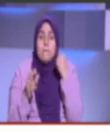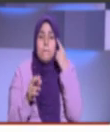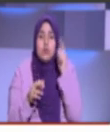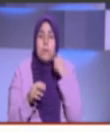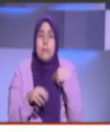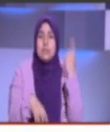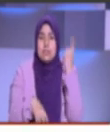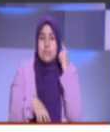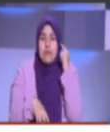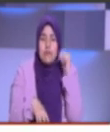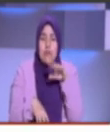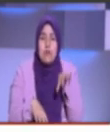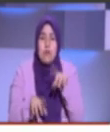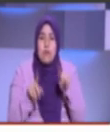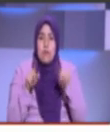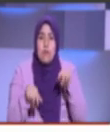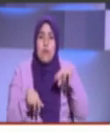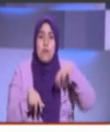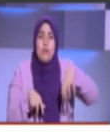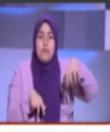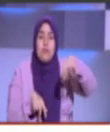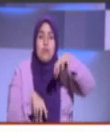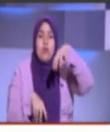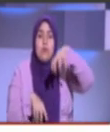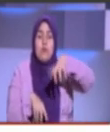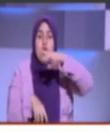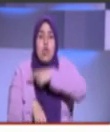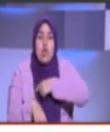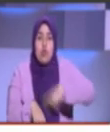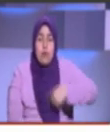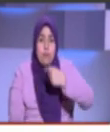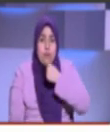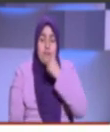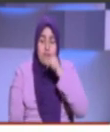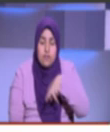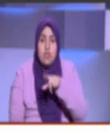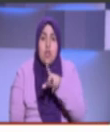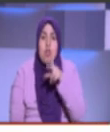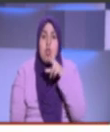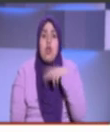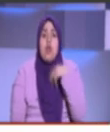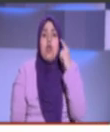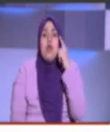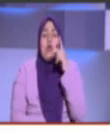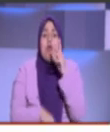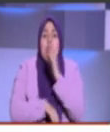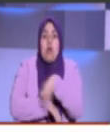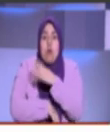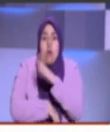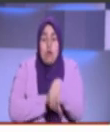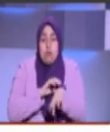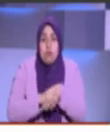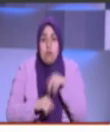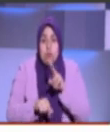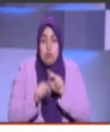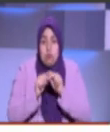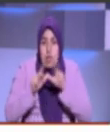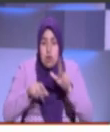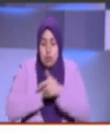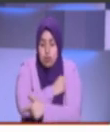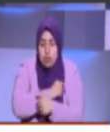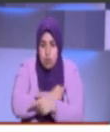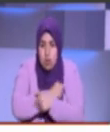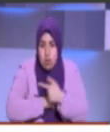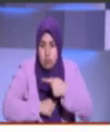بعض المصادر في مقر الحكومة البريطانية أن الخطة ستشهد بعد هذه الفترة، أي بعد أسبوعين من الآن، وهي